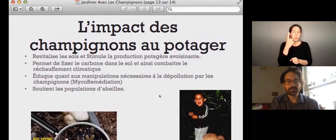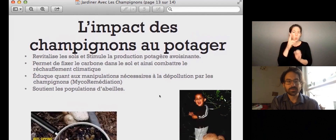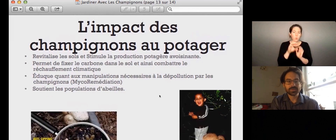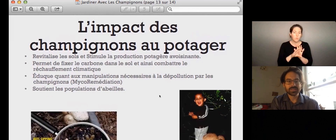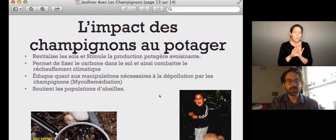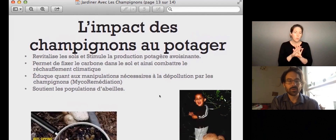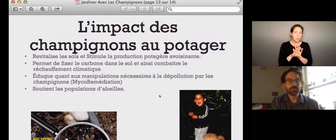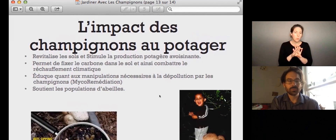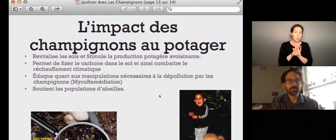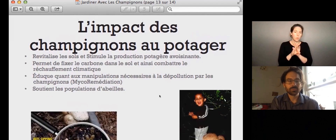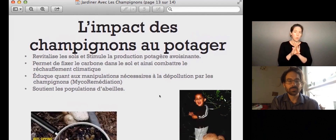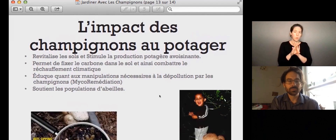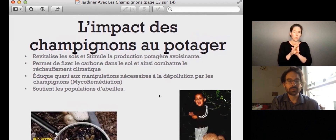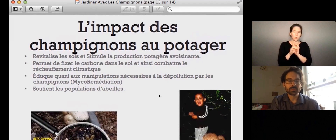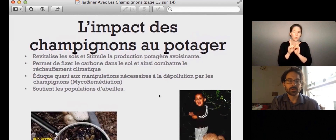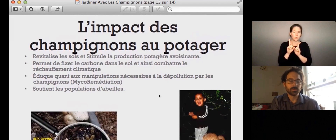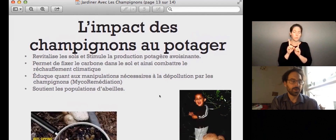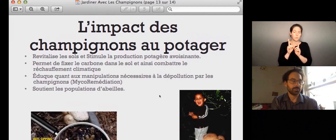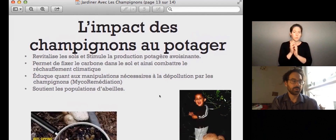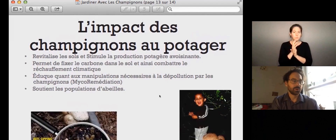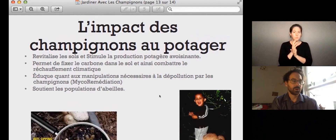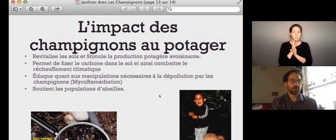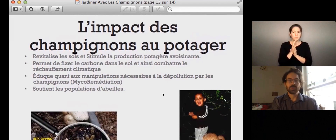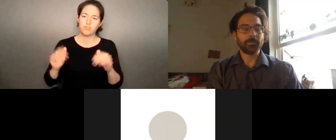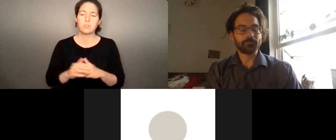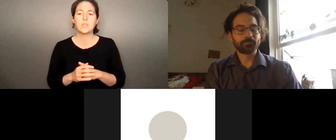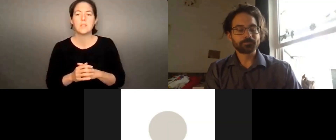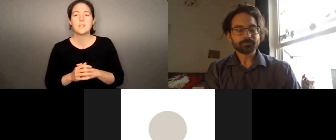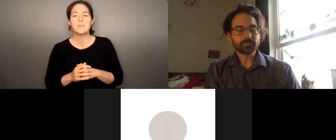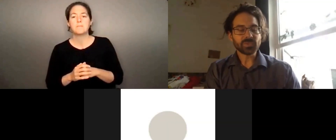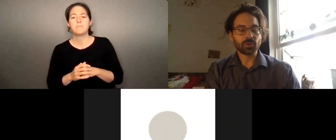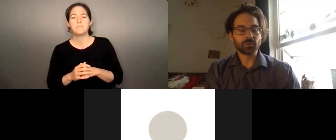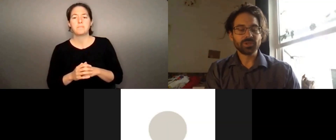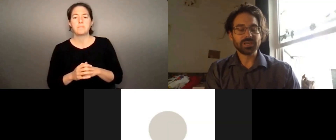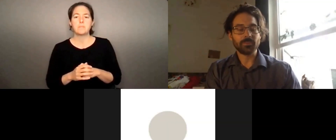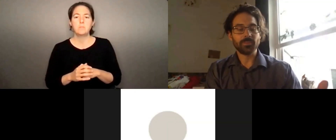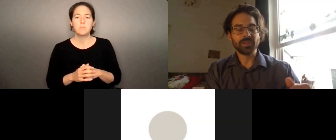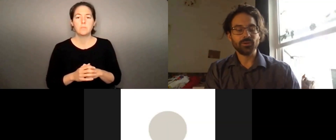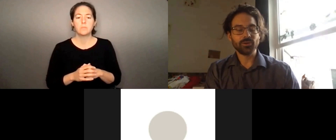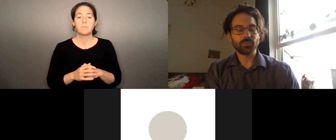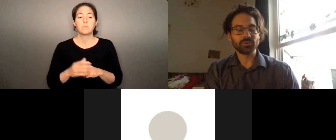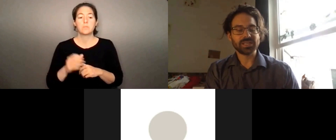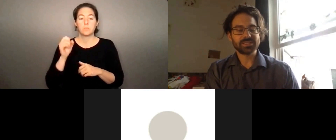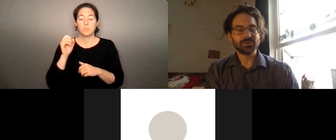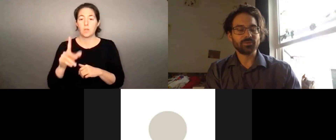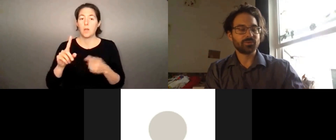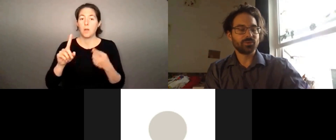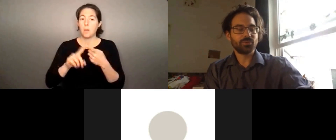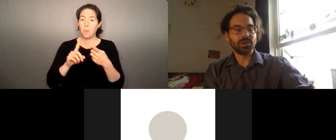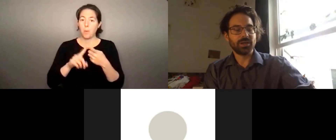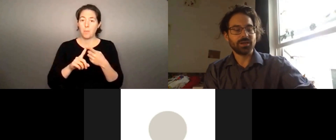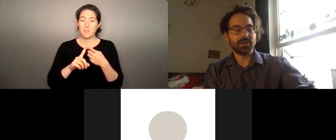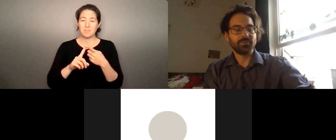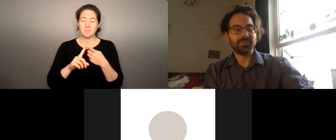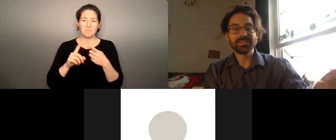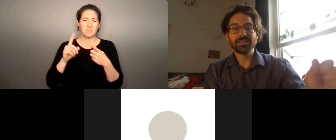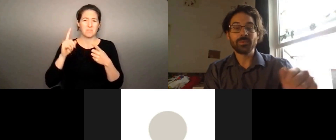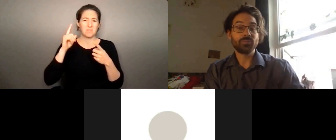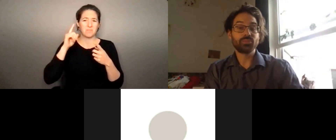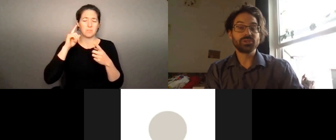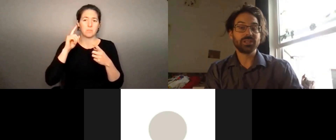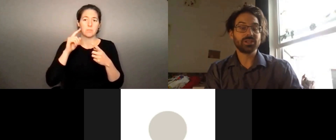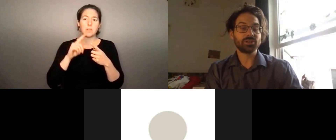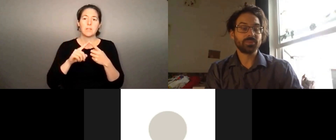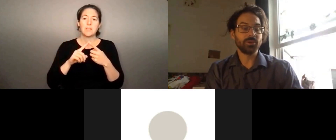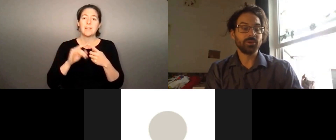mais sinon, ah oui. Donc oui, en premier lieu, comme on disait, si on veut